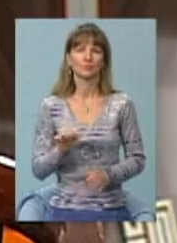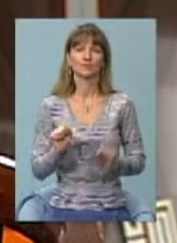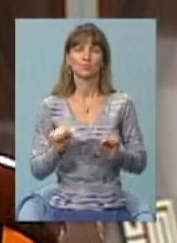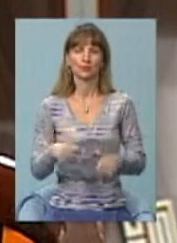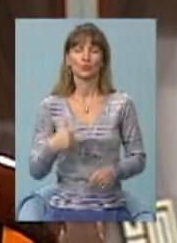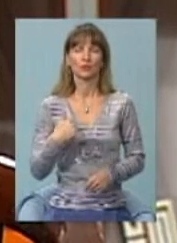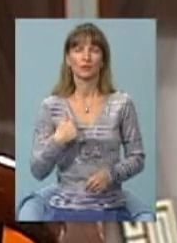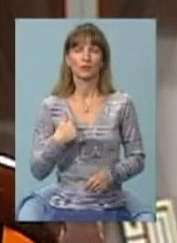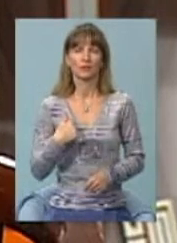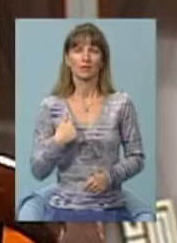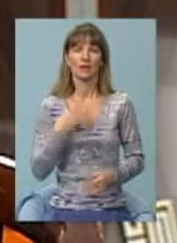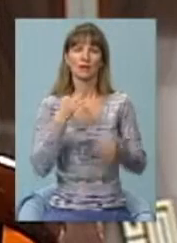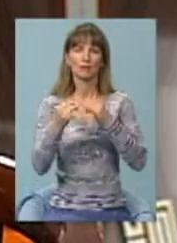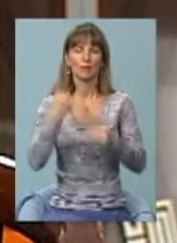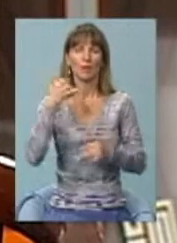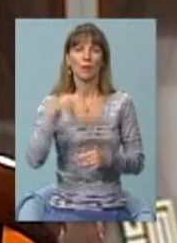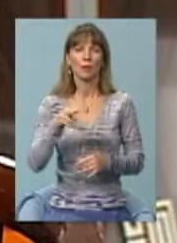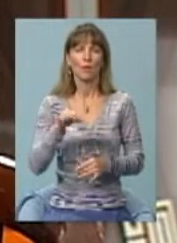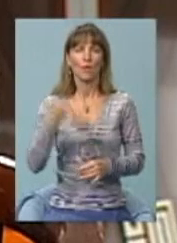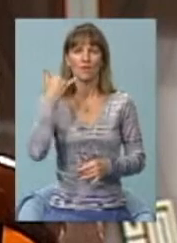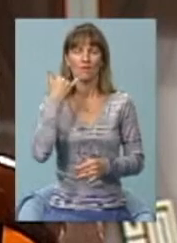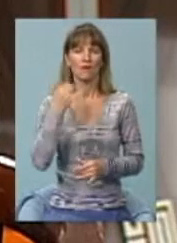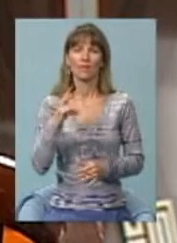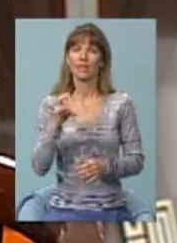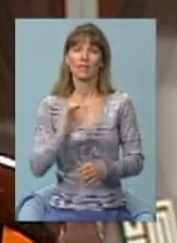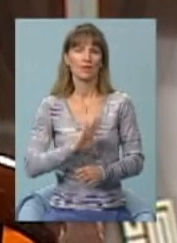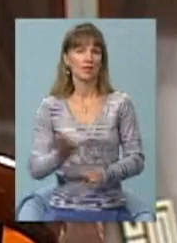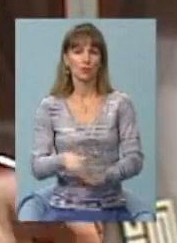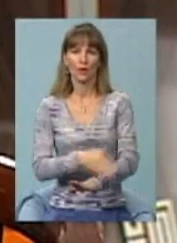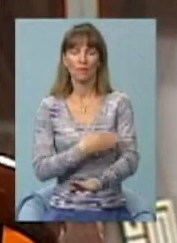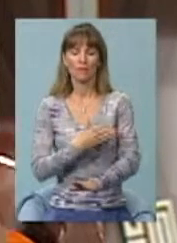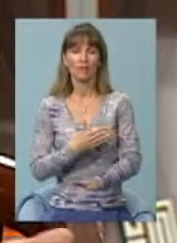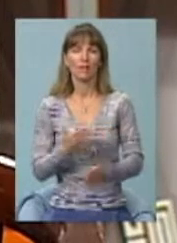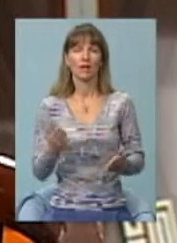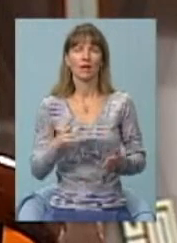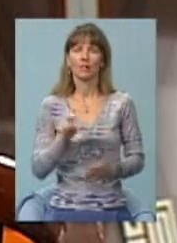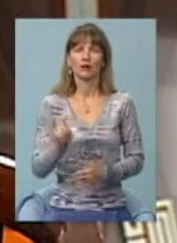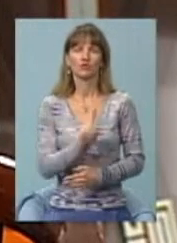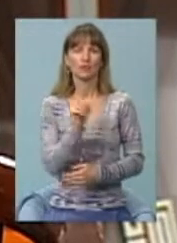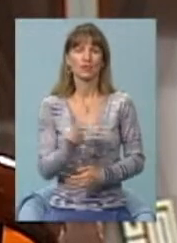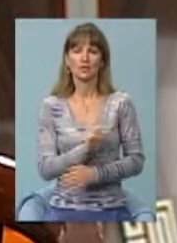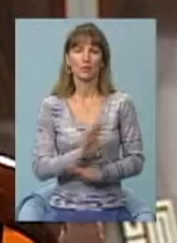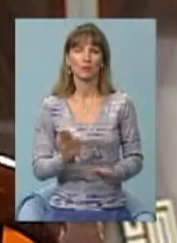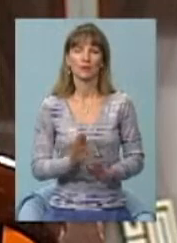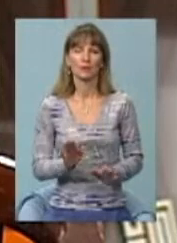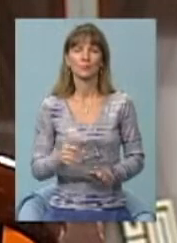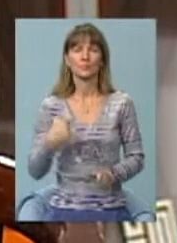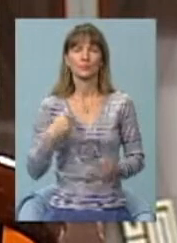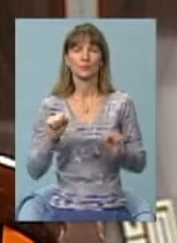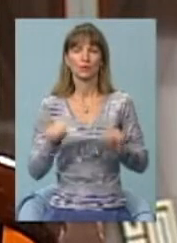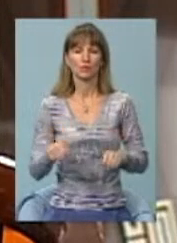може, я розмовляю по телефону, але не так довго, як... Ну, не часами, не годинами. Я можу